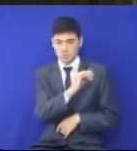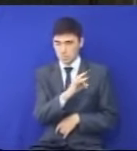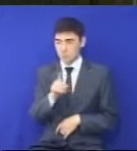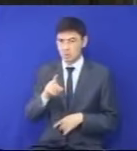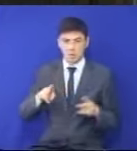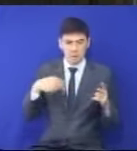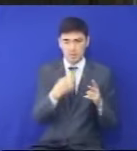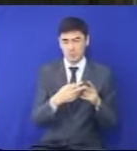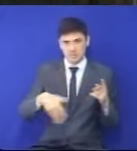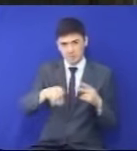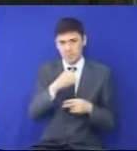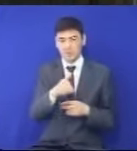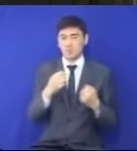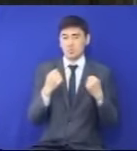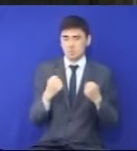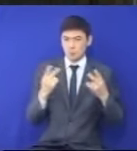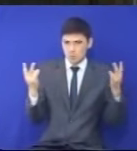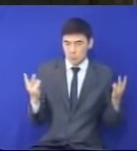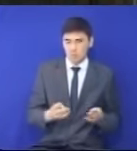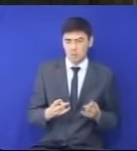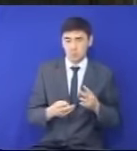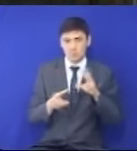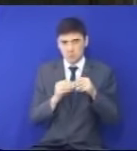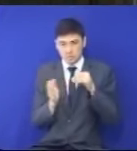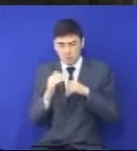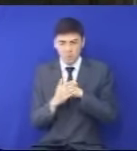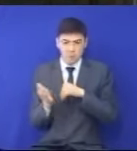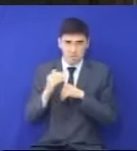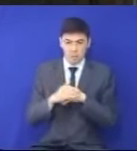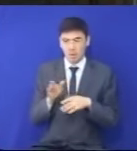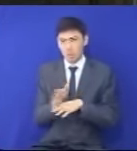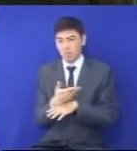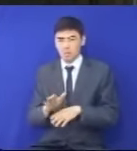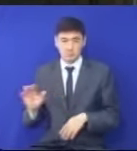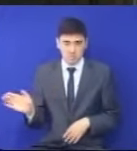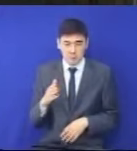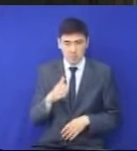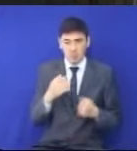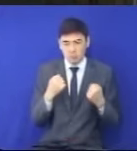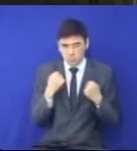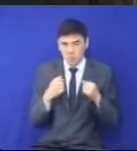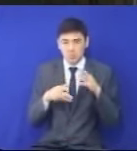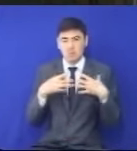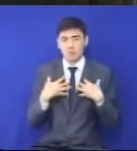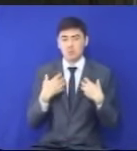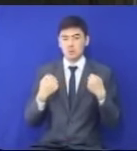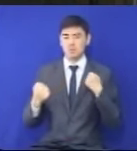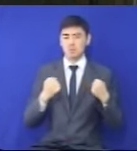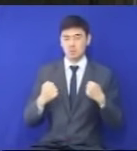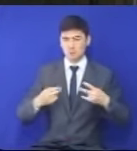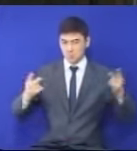спортпен шұғылдану керек. Босқа далада жүргенше, кешке қыдырғанша осы спортпен айналысып, өзінің денесін